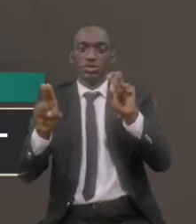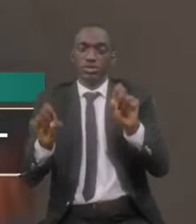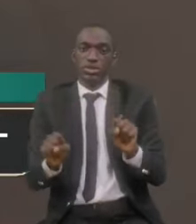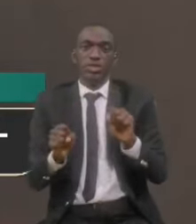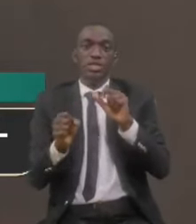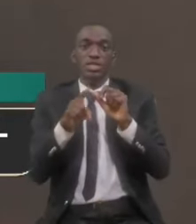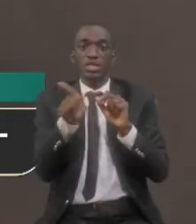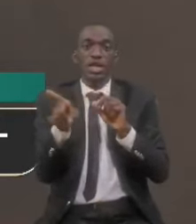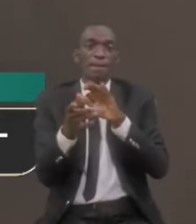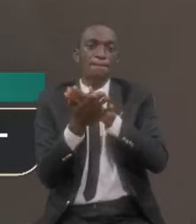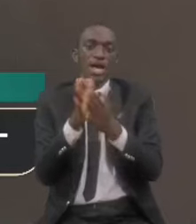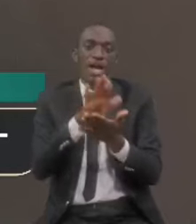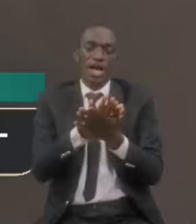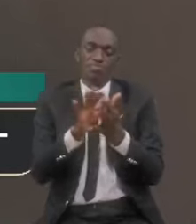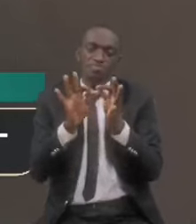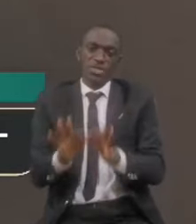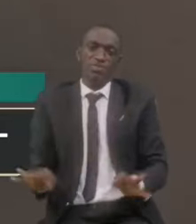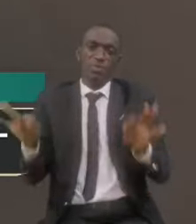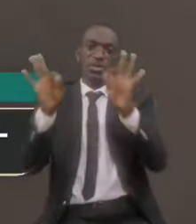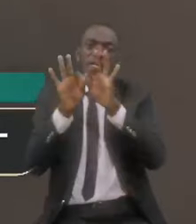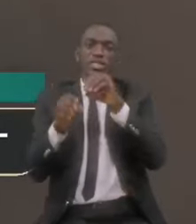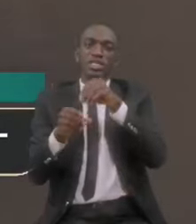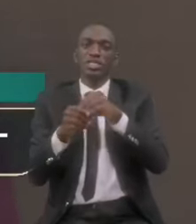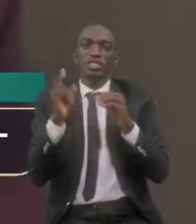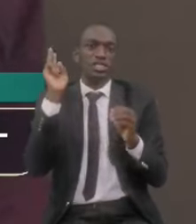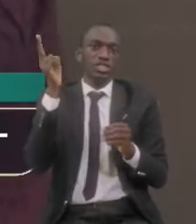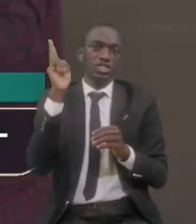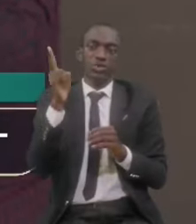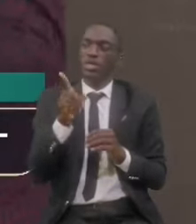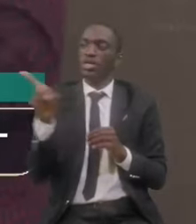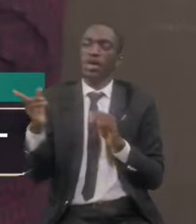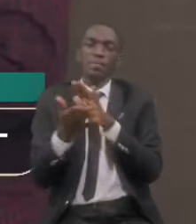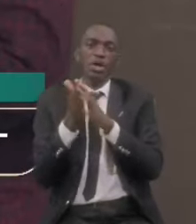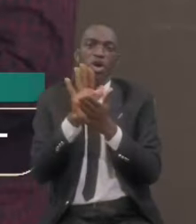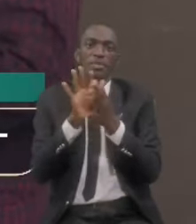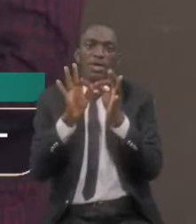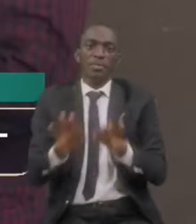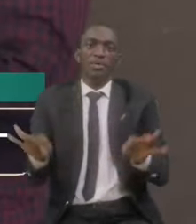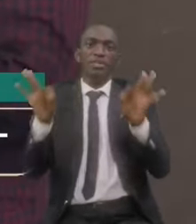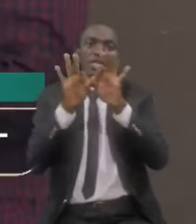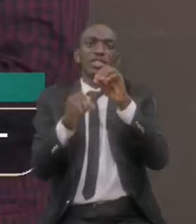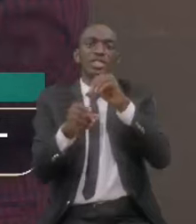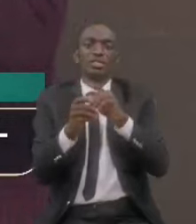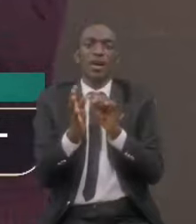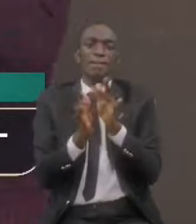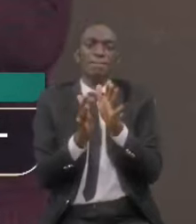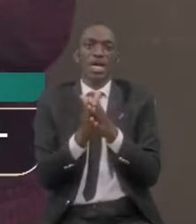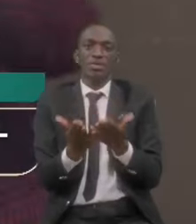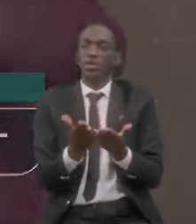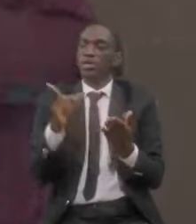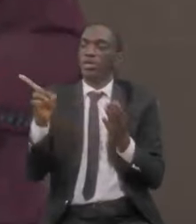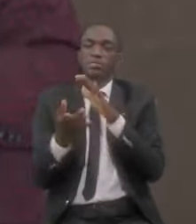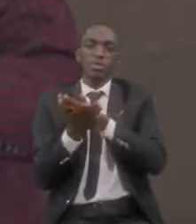dans l'histoire, important dans la Bible, important dans le royaume de